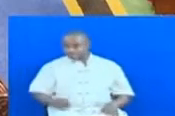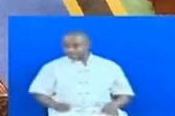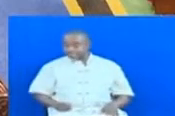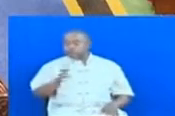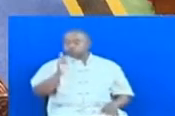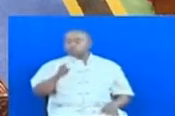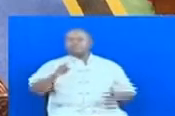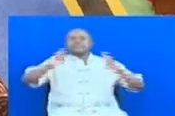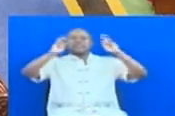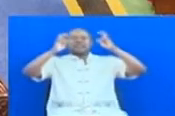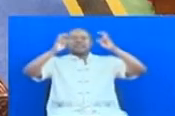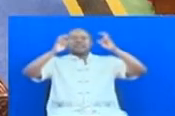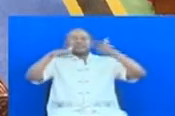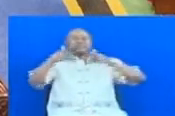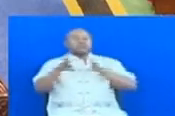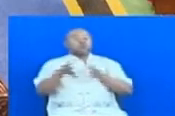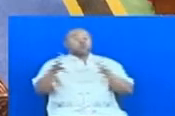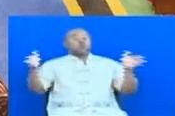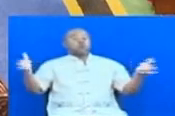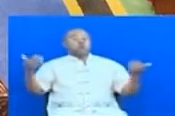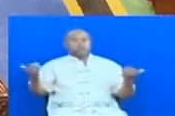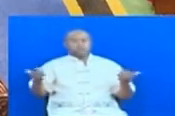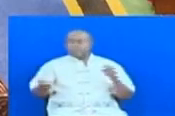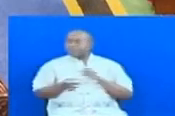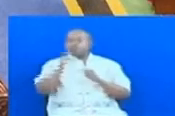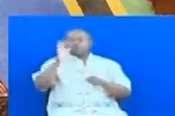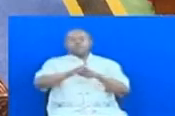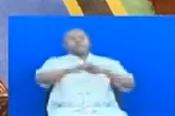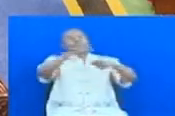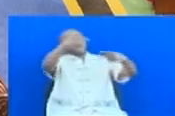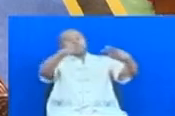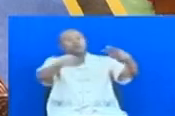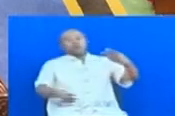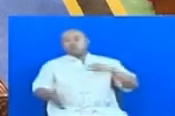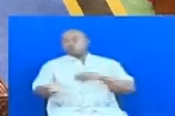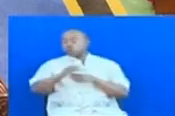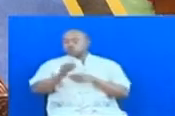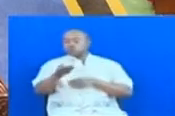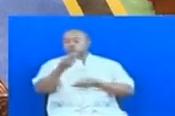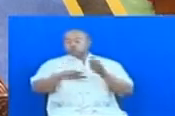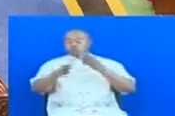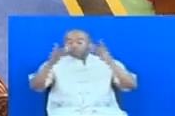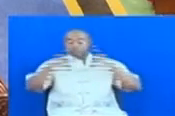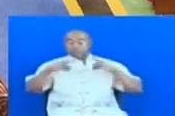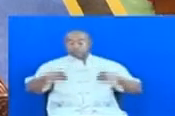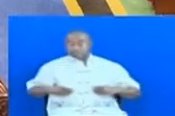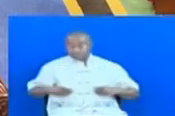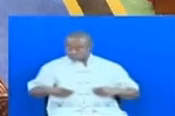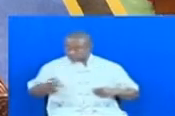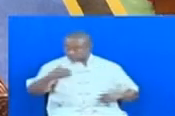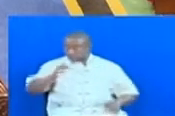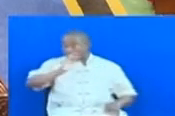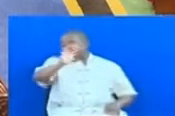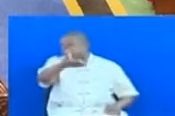hapa kubwa sana kuliko zote. Mambo yako mengi, lakini swala zima la posho wa madiwani. Naomba niwaambie ni kweli.